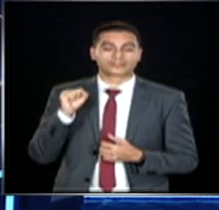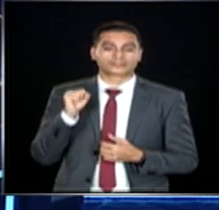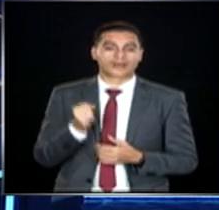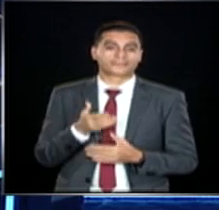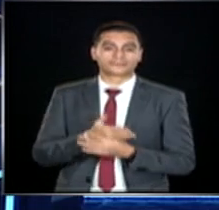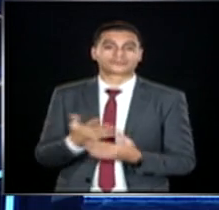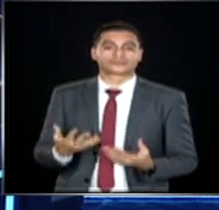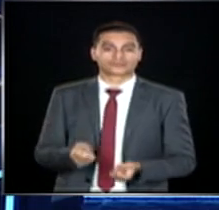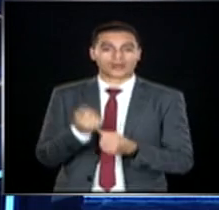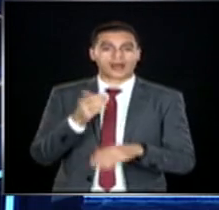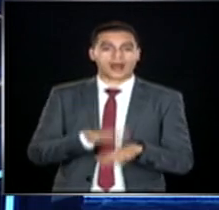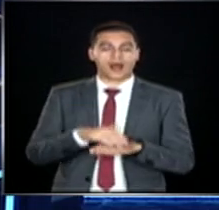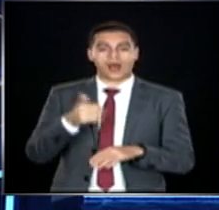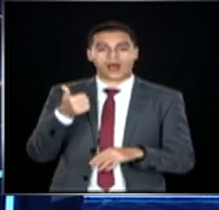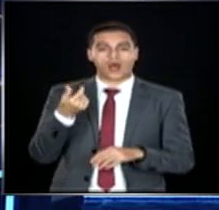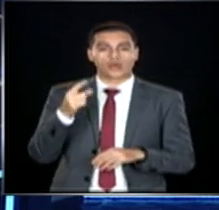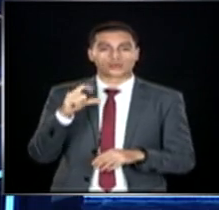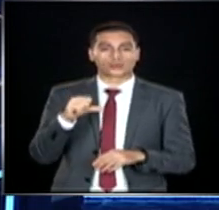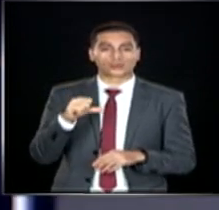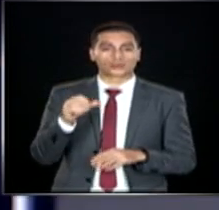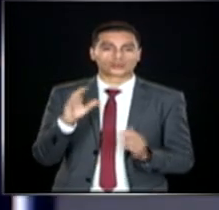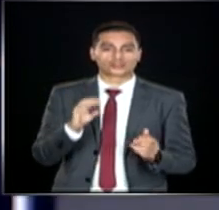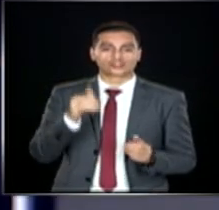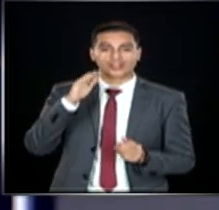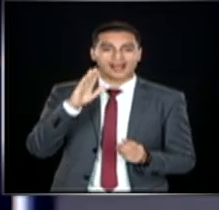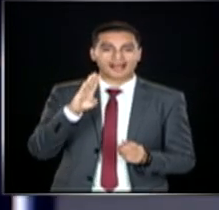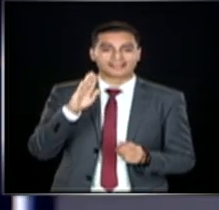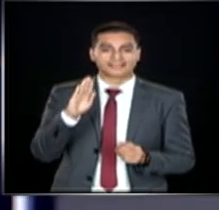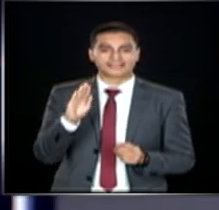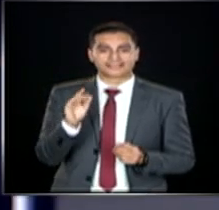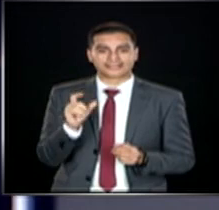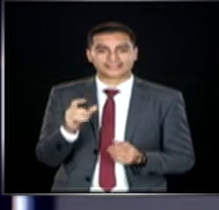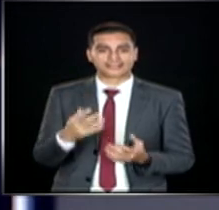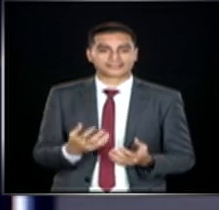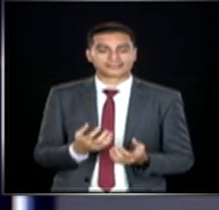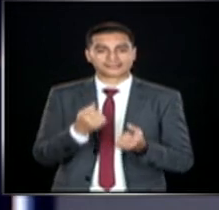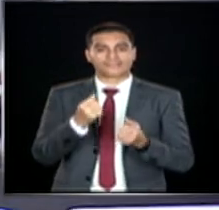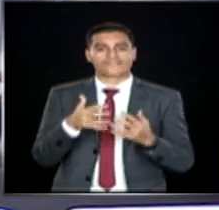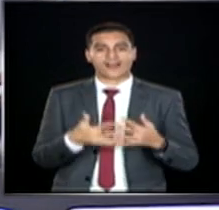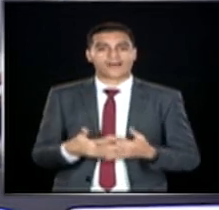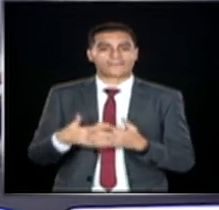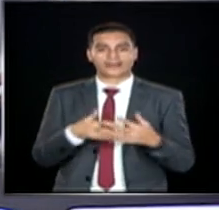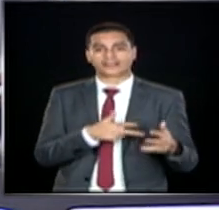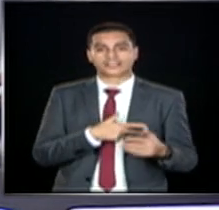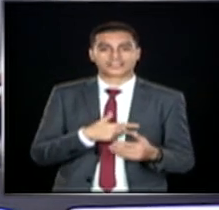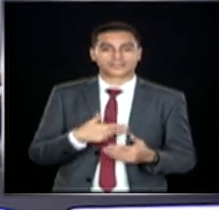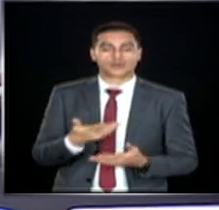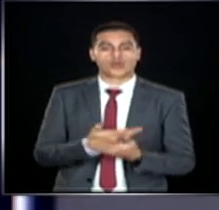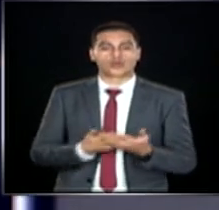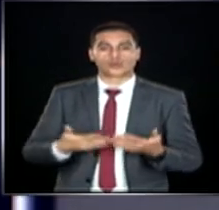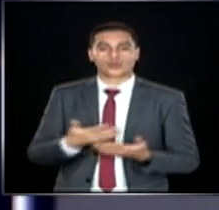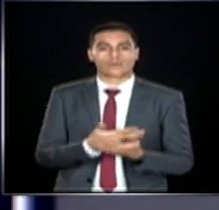ساهم أندرو جاكسون في تأسيسه بأمريكا؟ هو الحزب الديمقراطي. الديمقراطي، مش